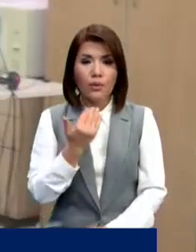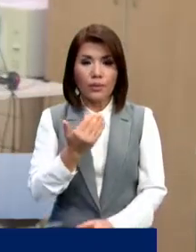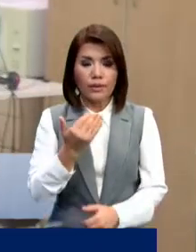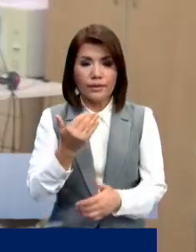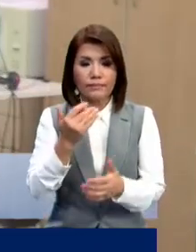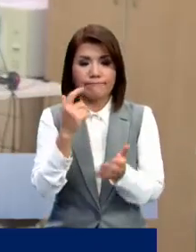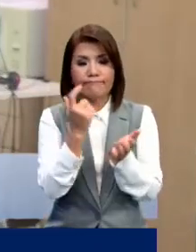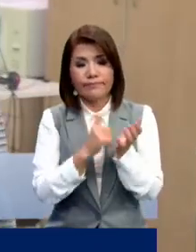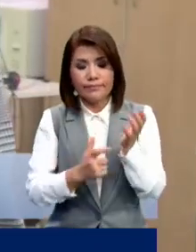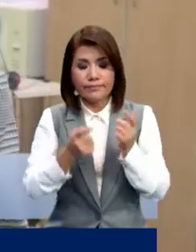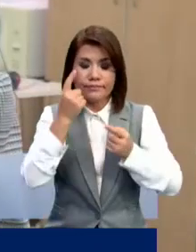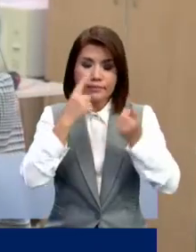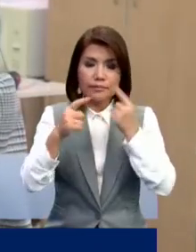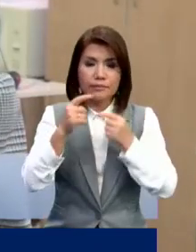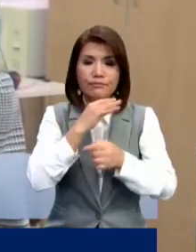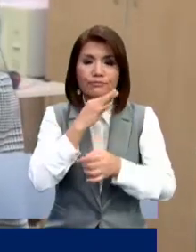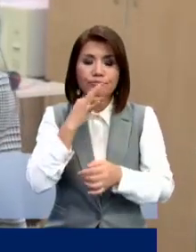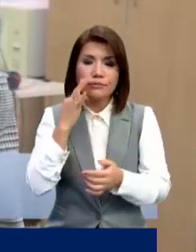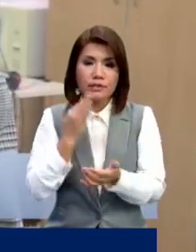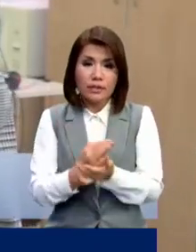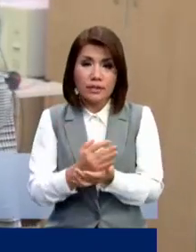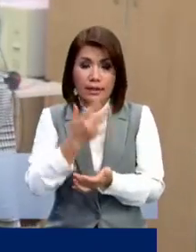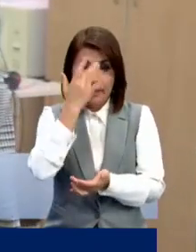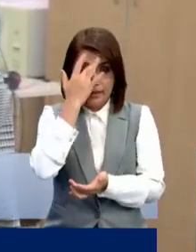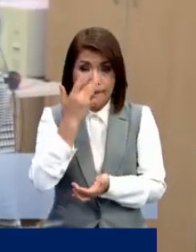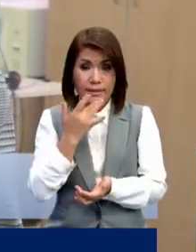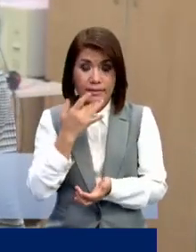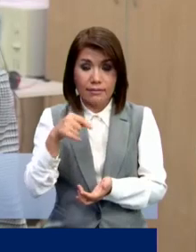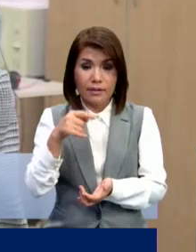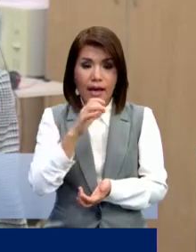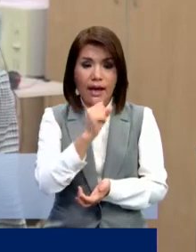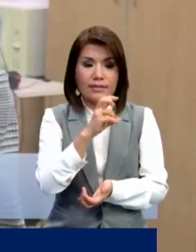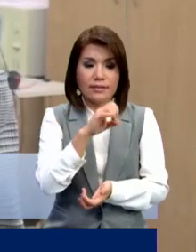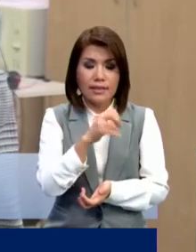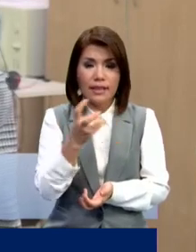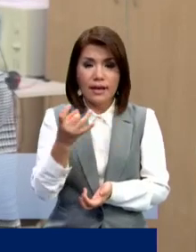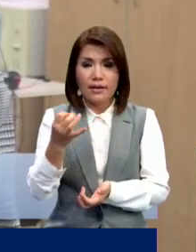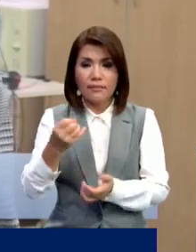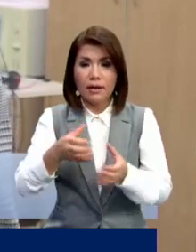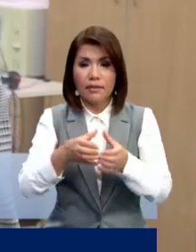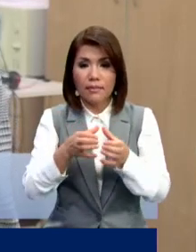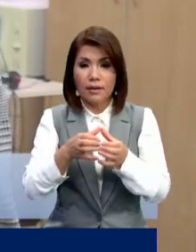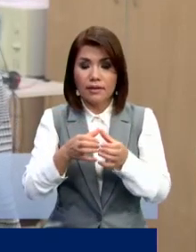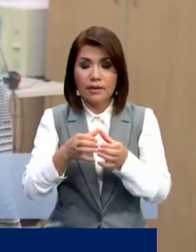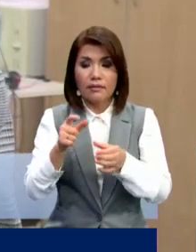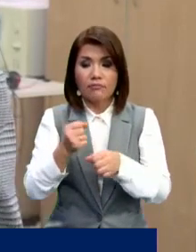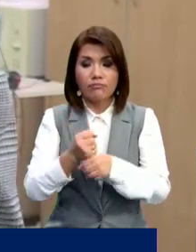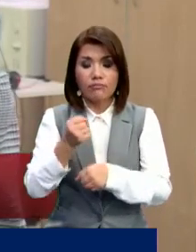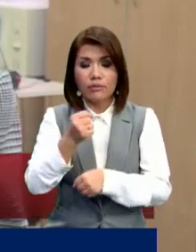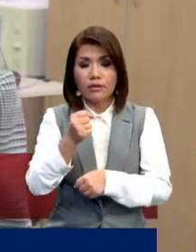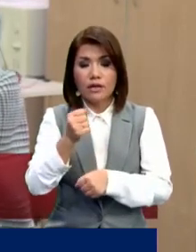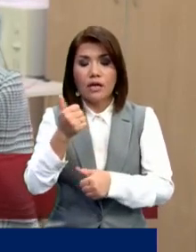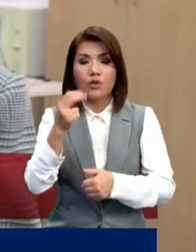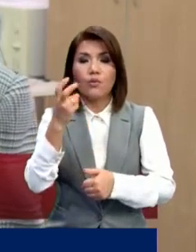қабілеттерімен танымал. Осы жазда Дубайға Асыл Арун компаниясы атынан барып сайыстарға қатысып